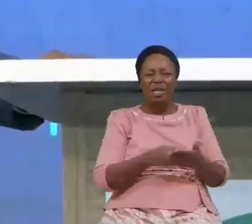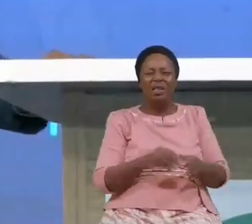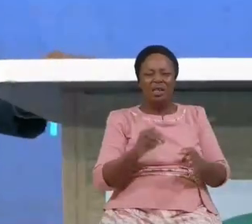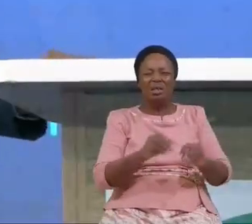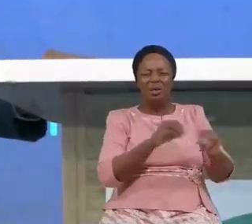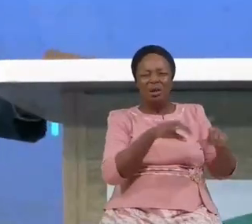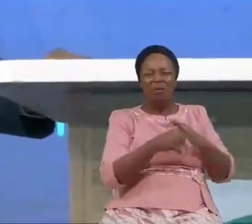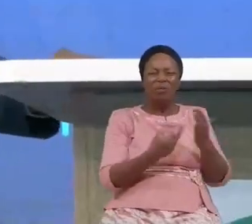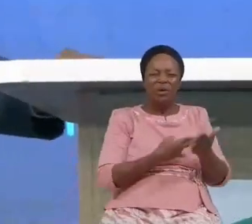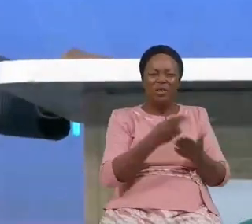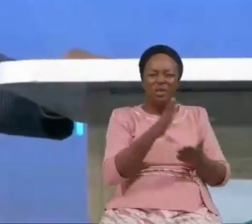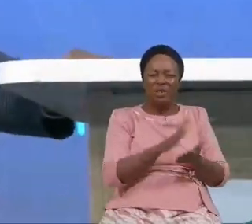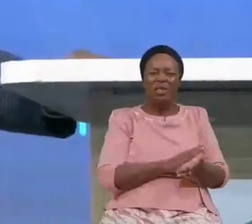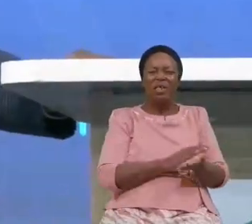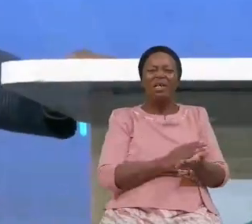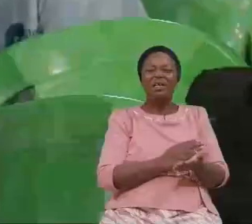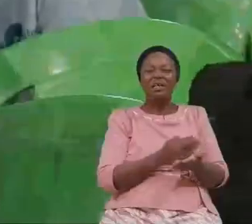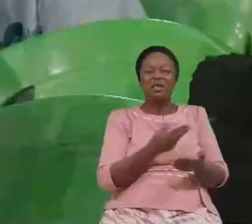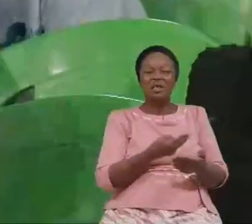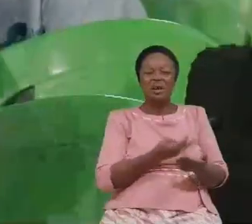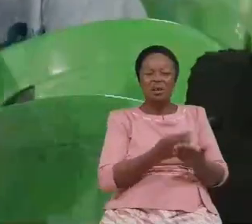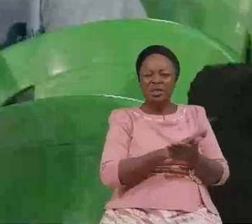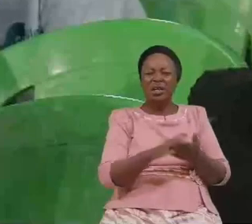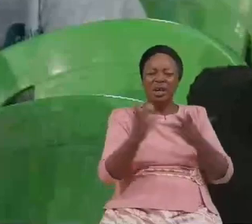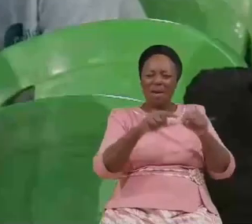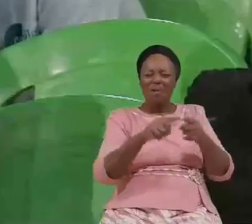maintenant au nom de Jésus